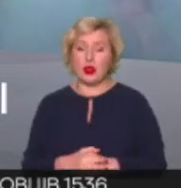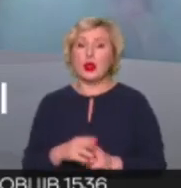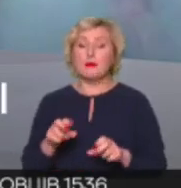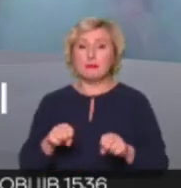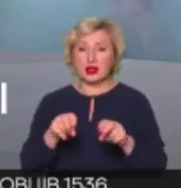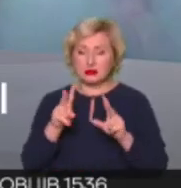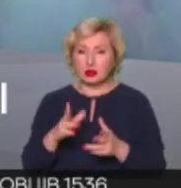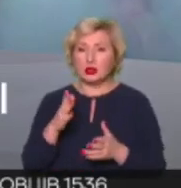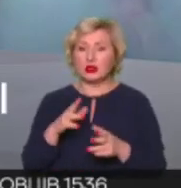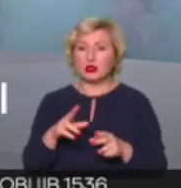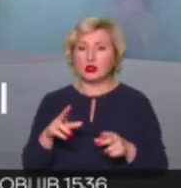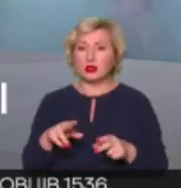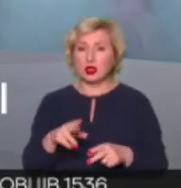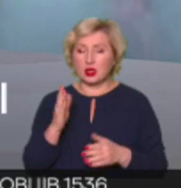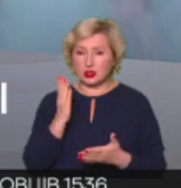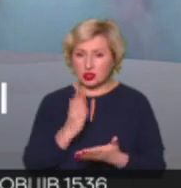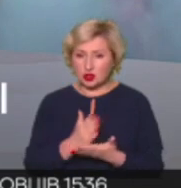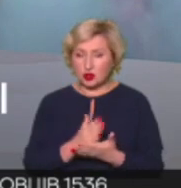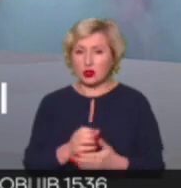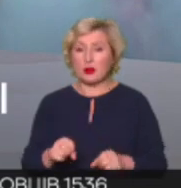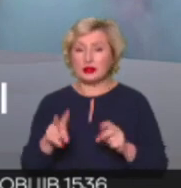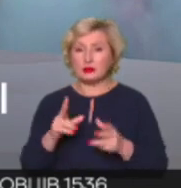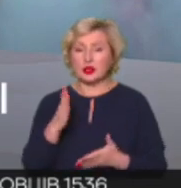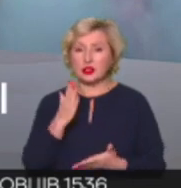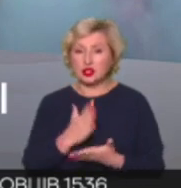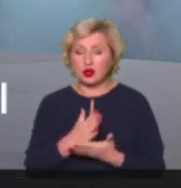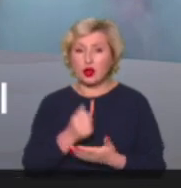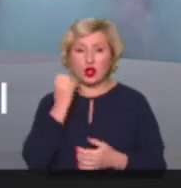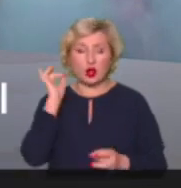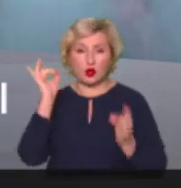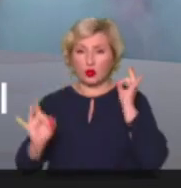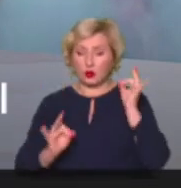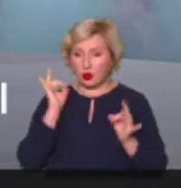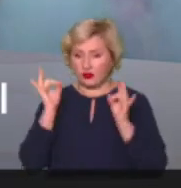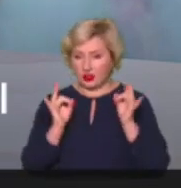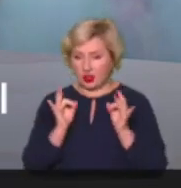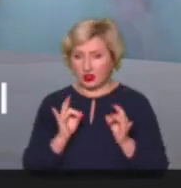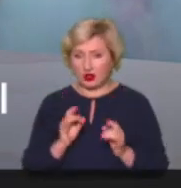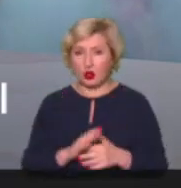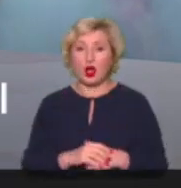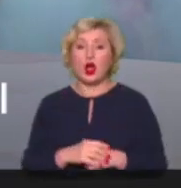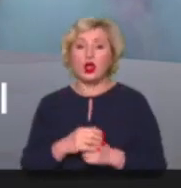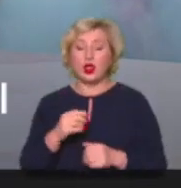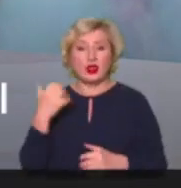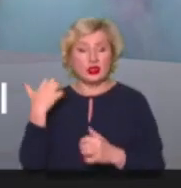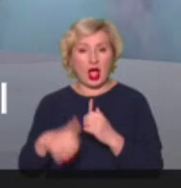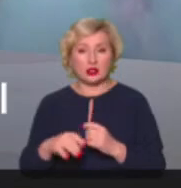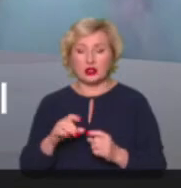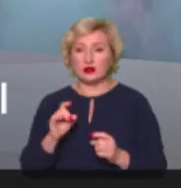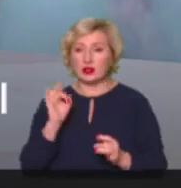Небезпека існує. Завжди існує небезпека, коли лунає сигнал повітряної тривоги. І нехтувати